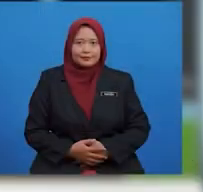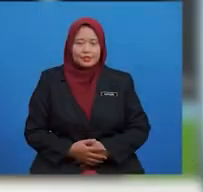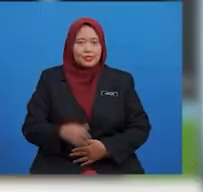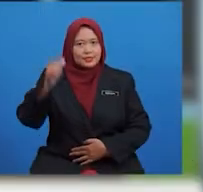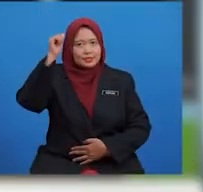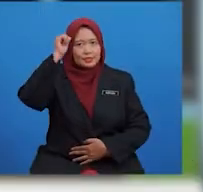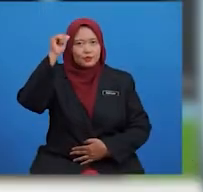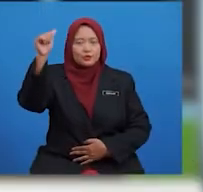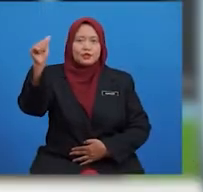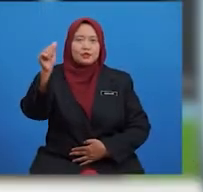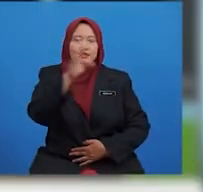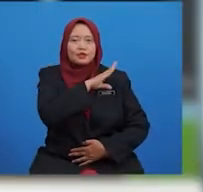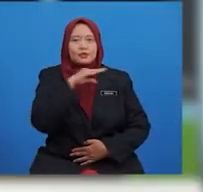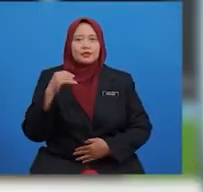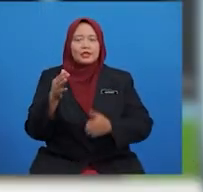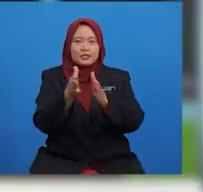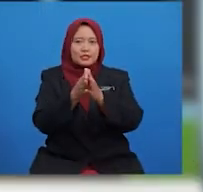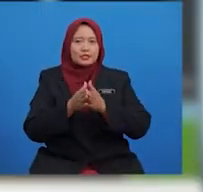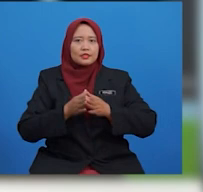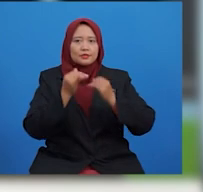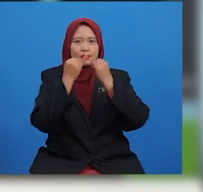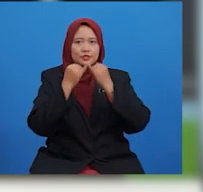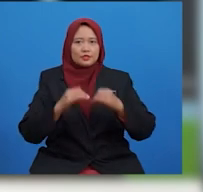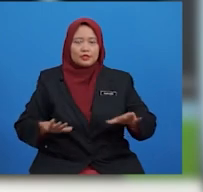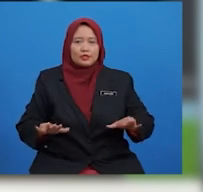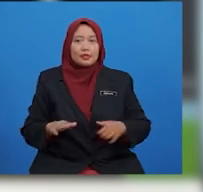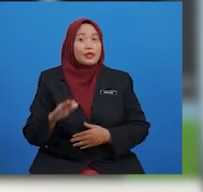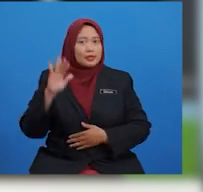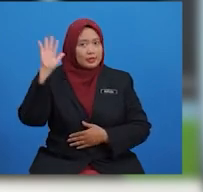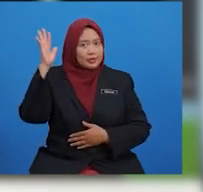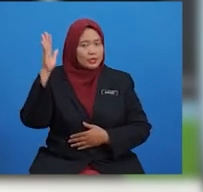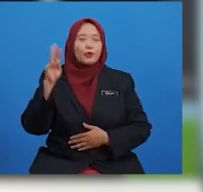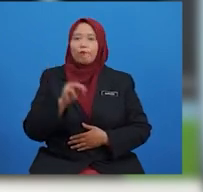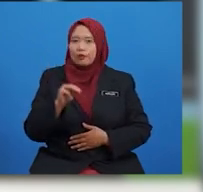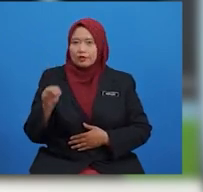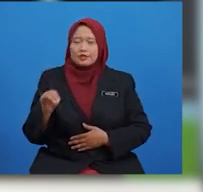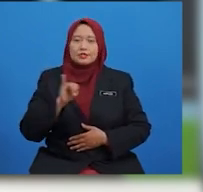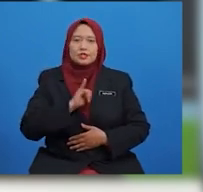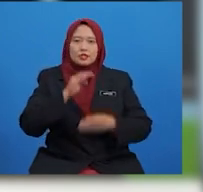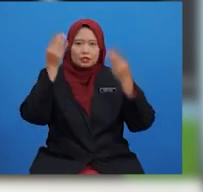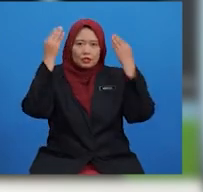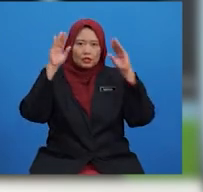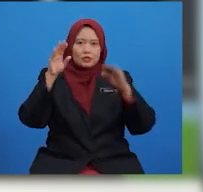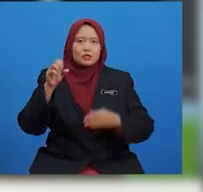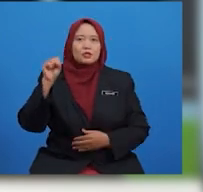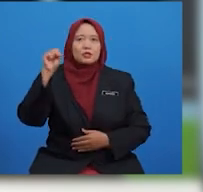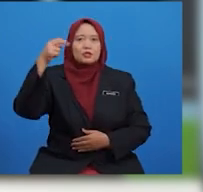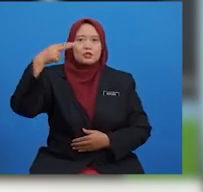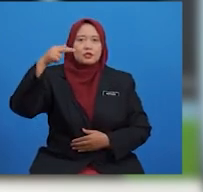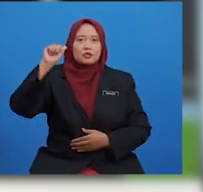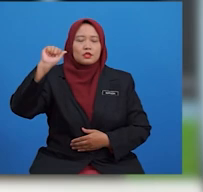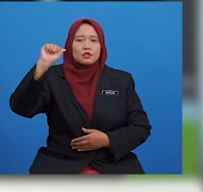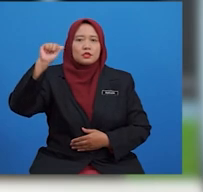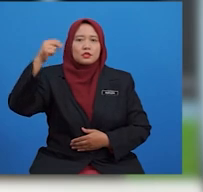Assalamualaikum dan salam sejahtera. Hai murid-murid, saya Cikgu Nurul Shahliza binti Khairuddin dari